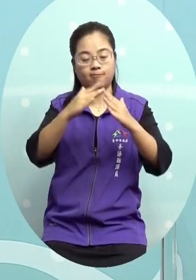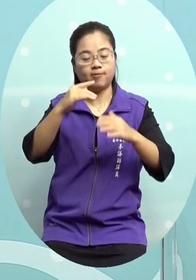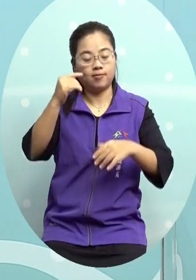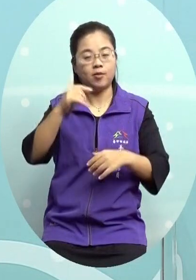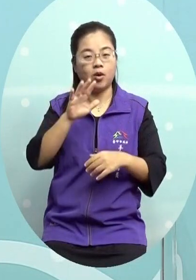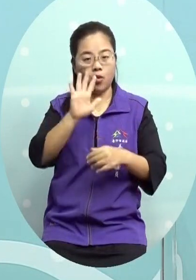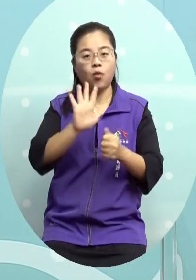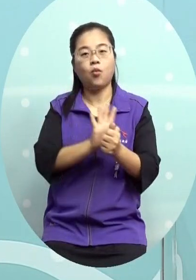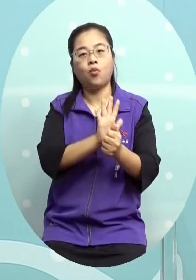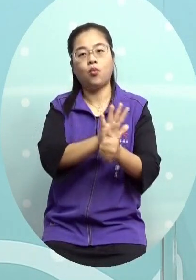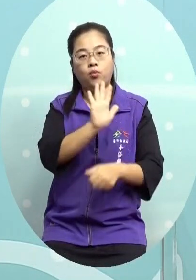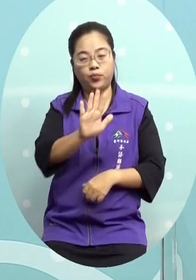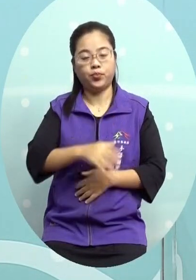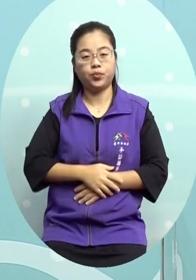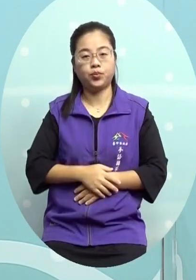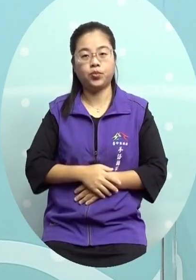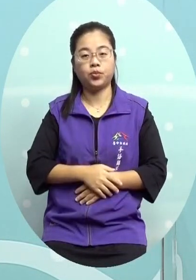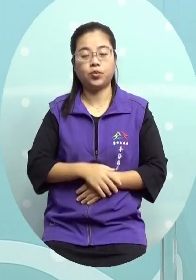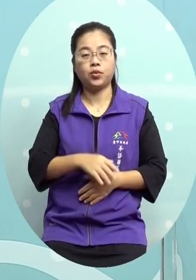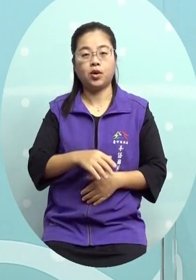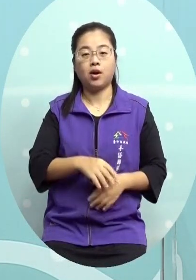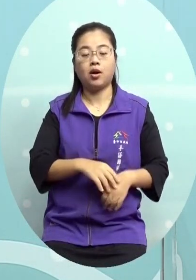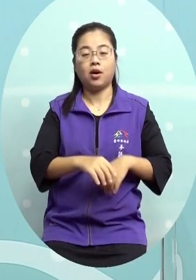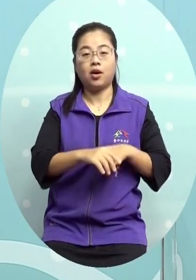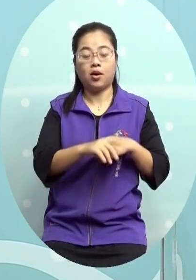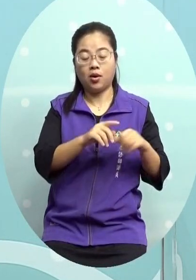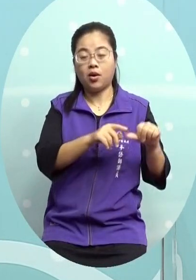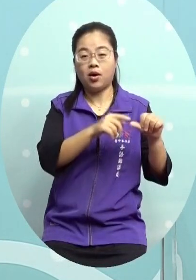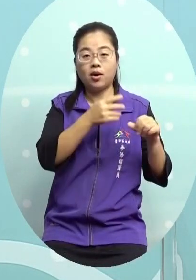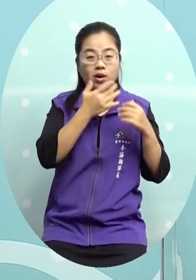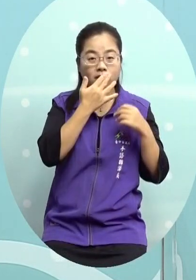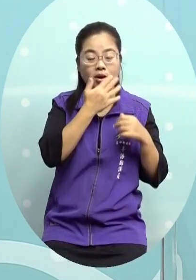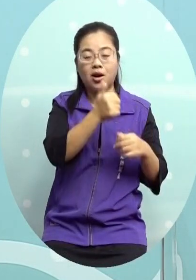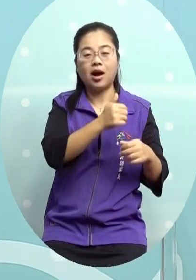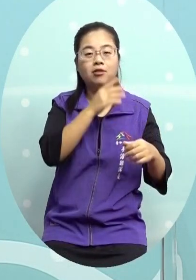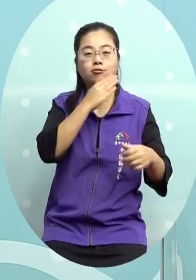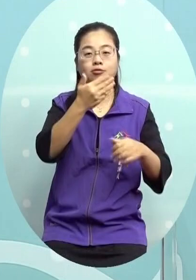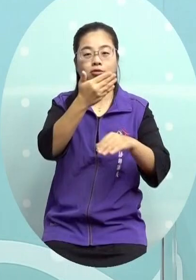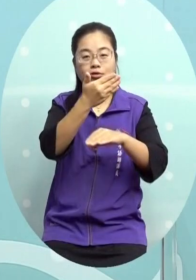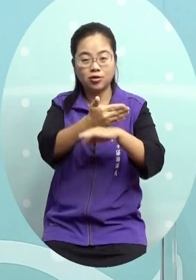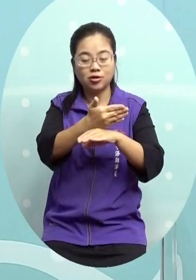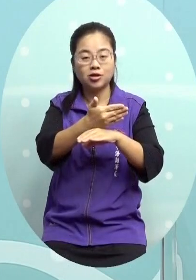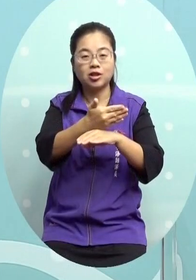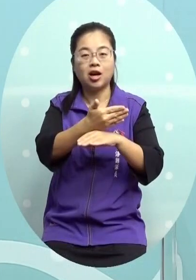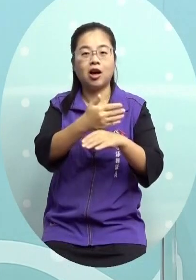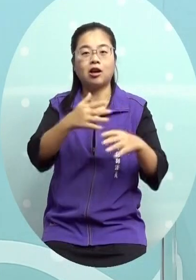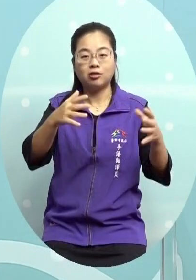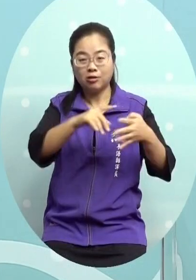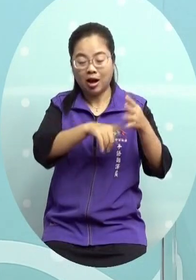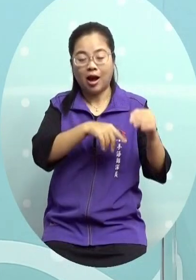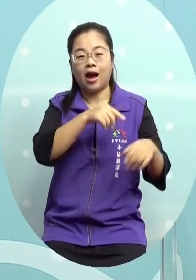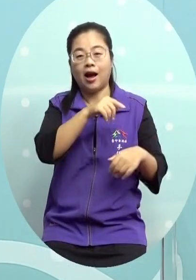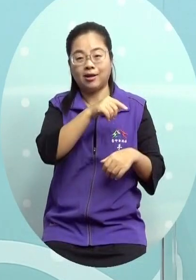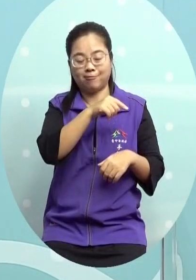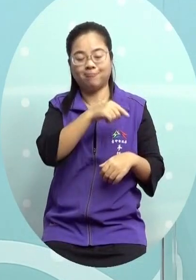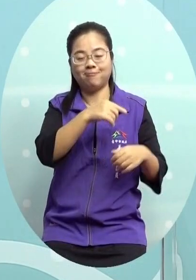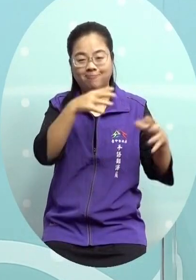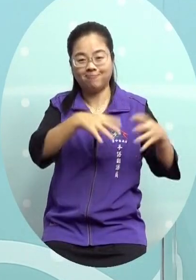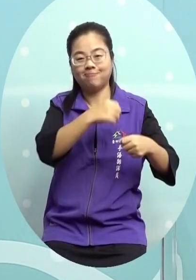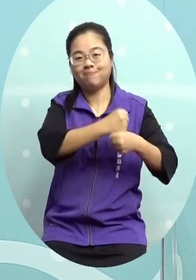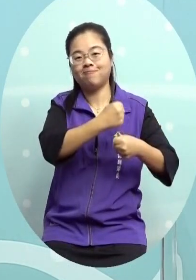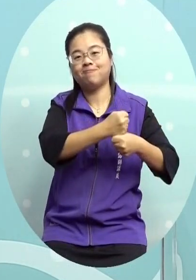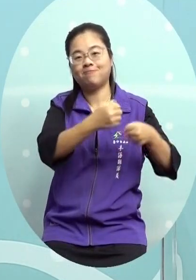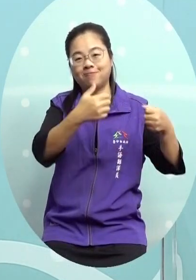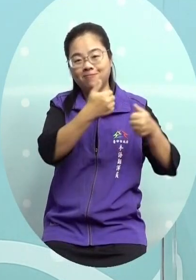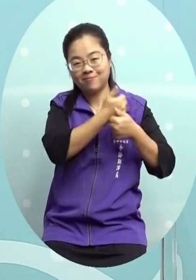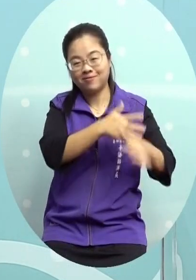的。当然严先生是我第九任立法委员的同事，他比推荐他的政党更有扎